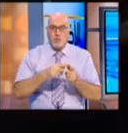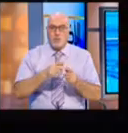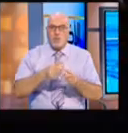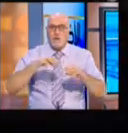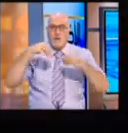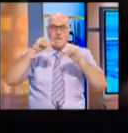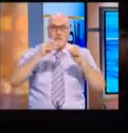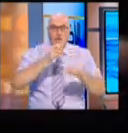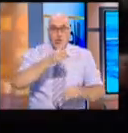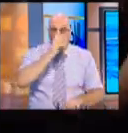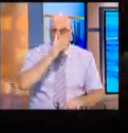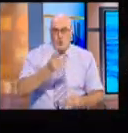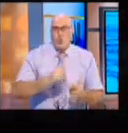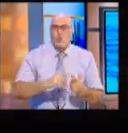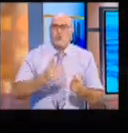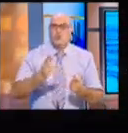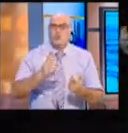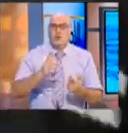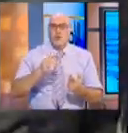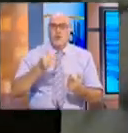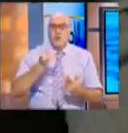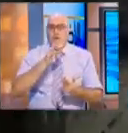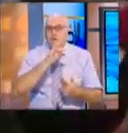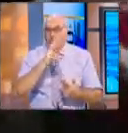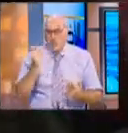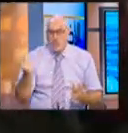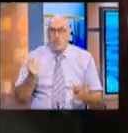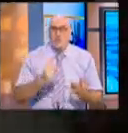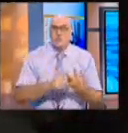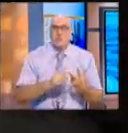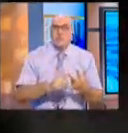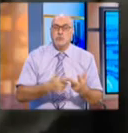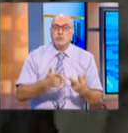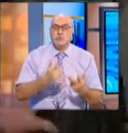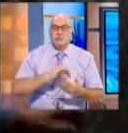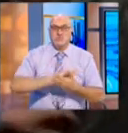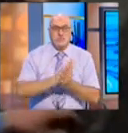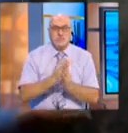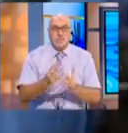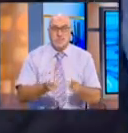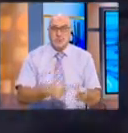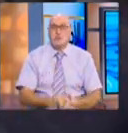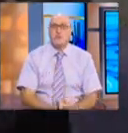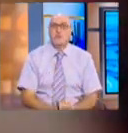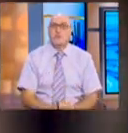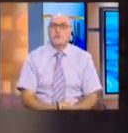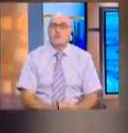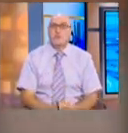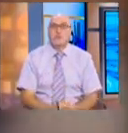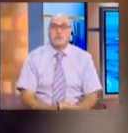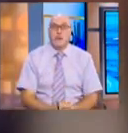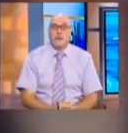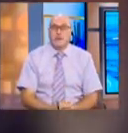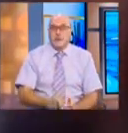مخدرات وعربي مافيا وبلطاجية يزاحمون الناس أقواتهم حتى في الأسواق. أما الجلد والعفس